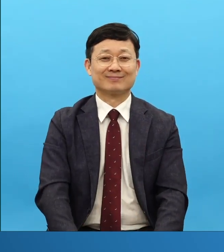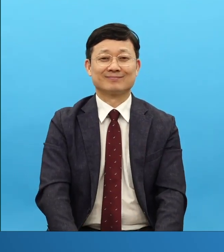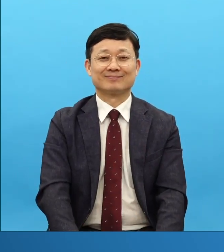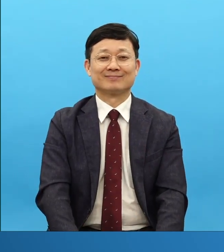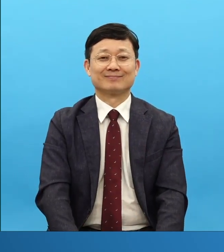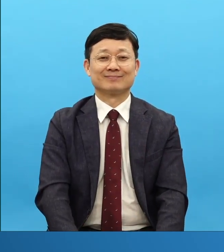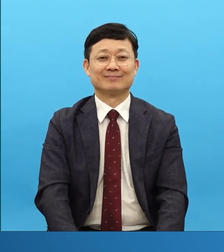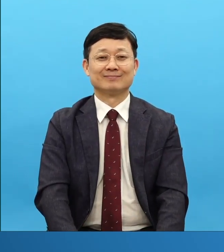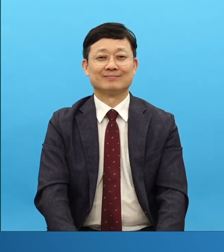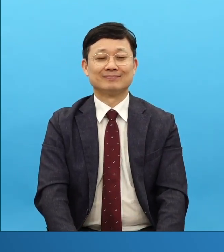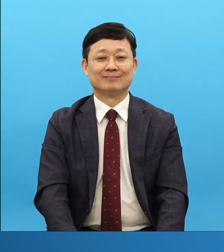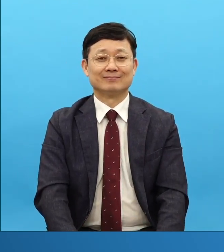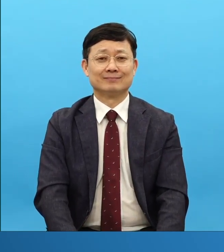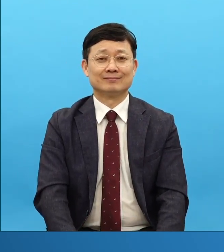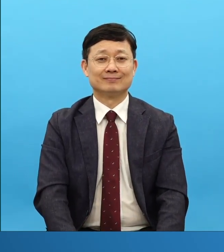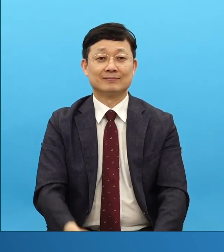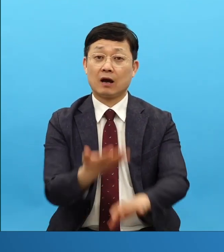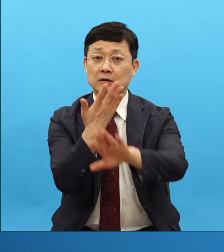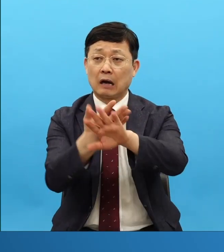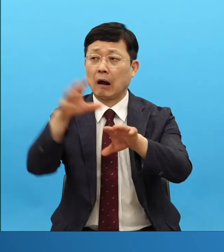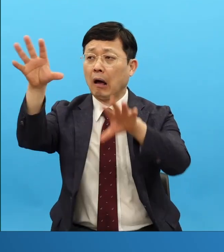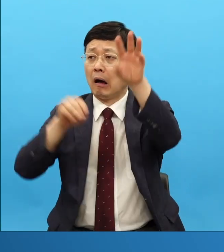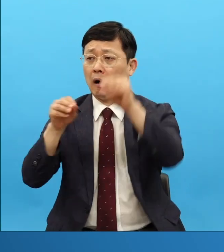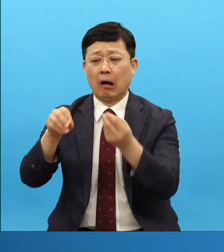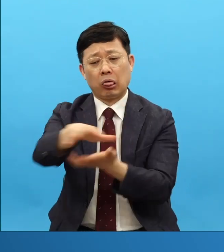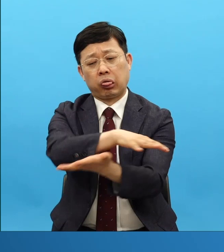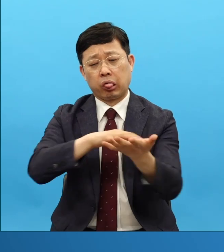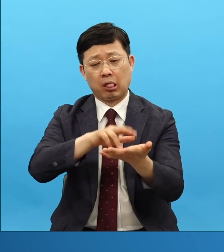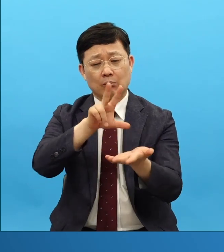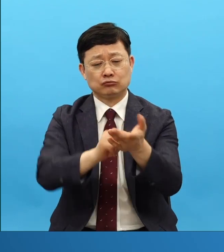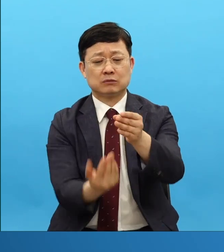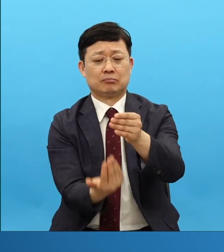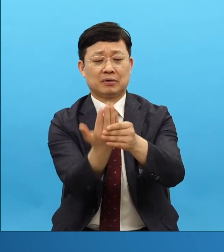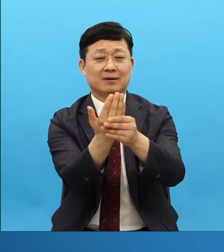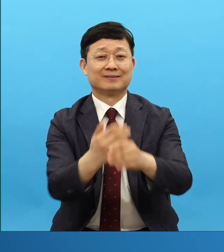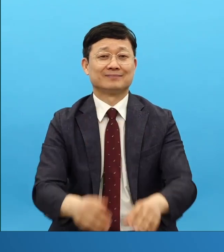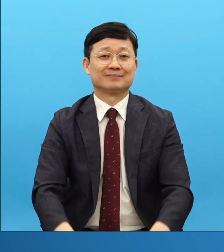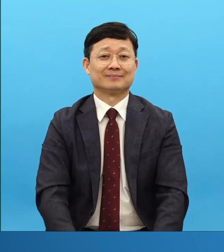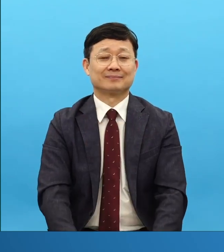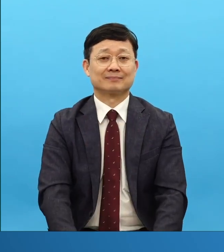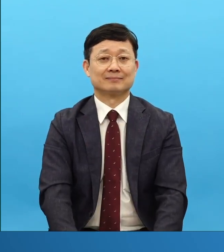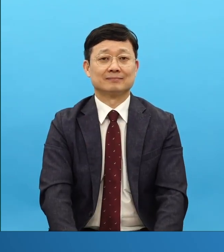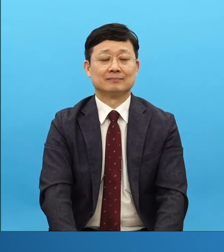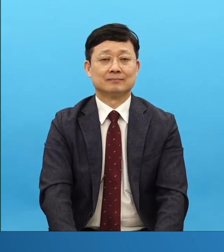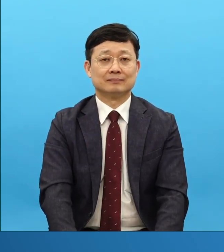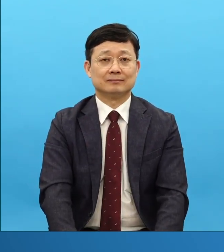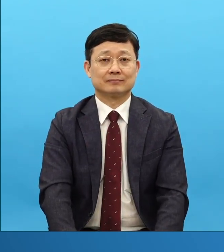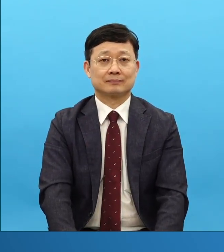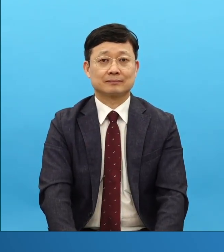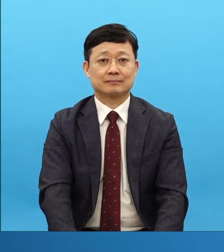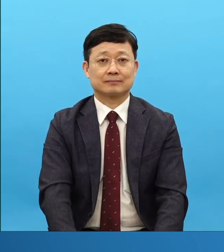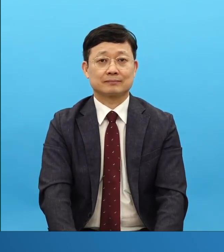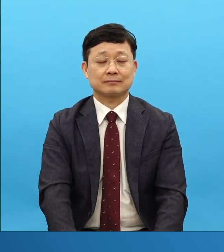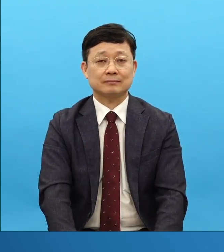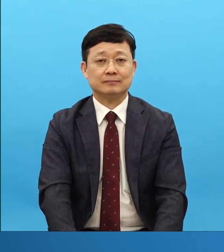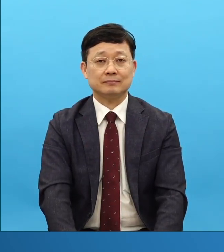them. 다른 게 이제 들어가 놓으니까 나중에 문제 오는 거예요. And if other things are imprinted, that's when problems come later. 처음부터